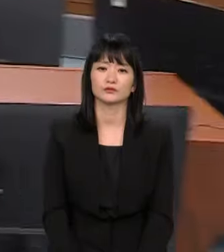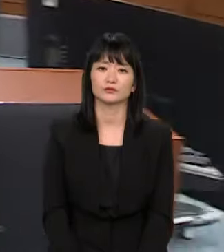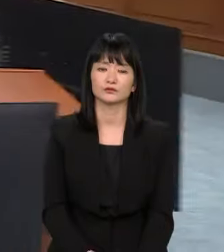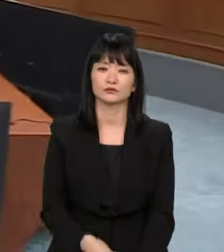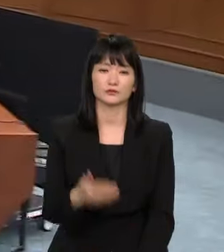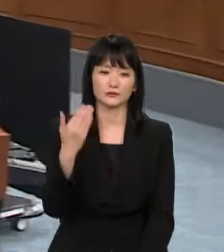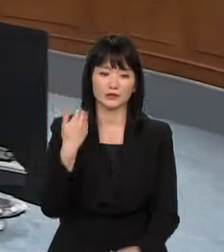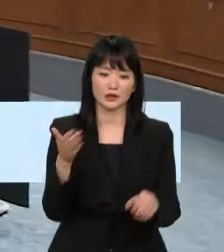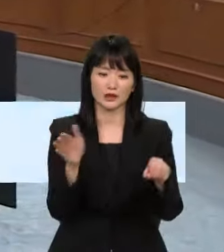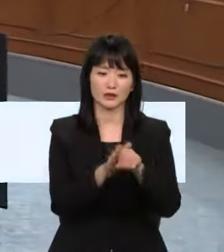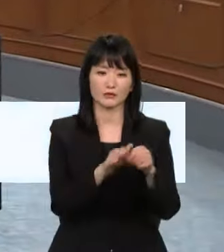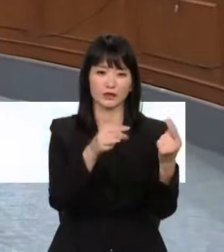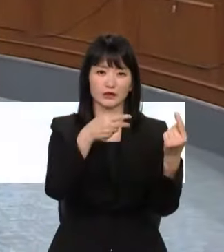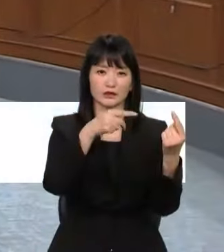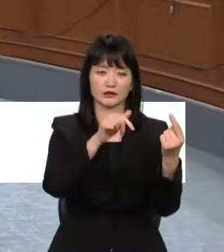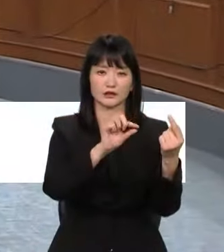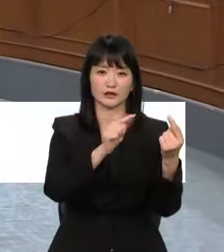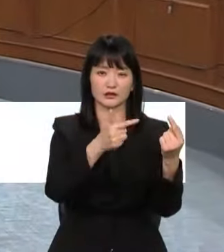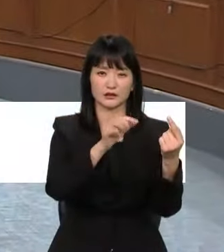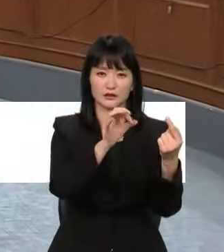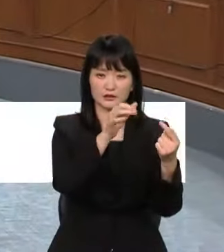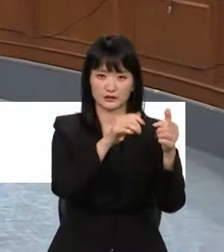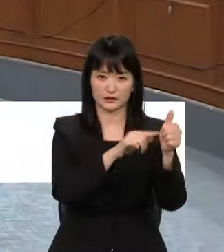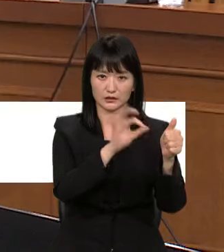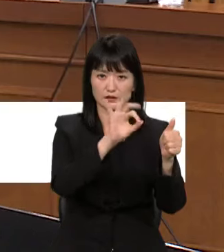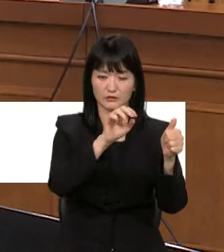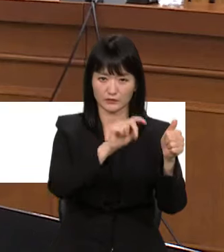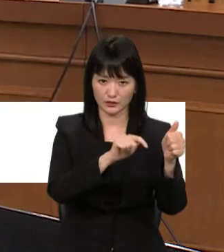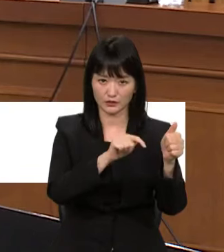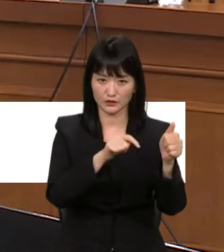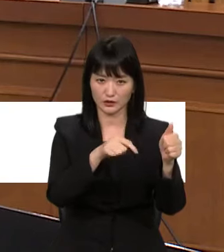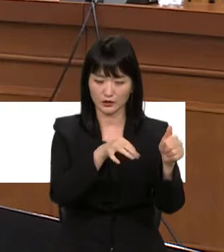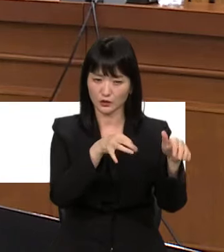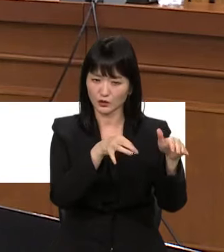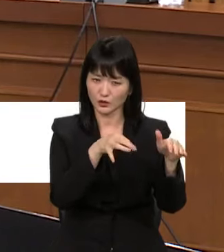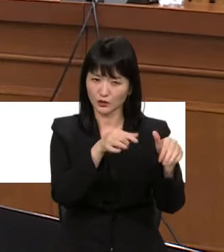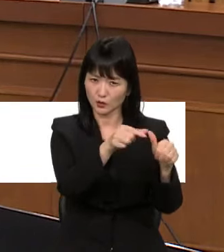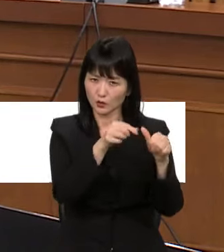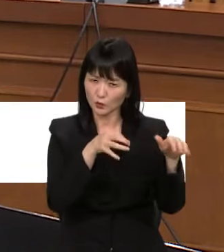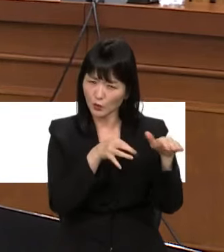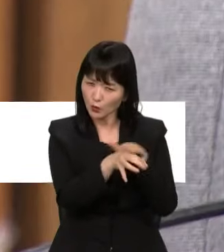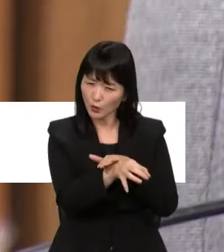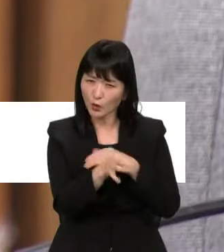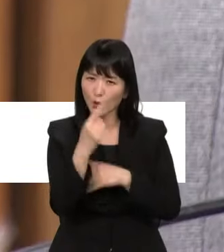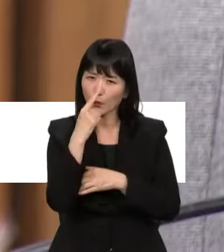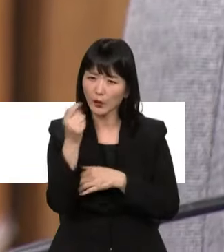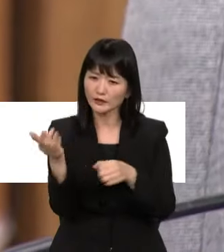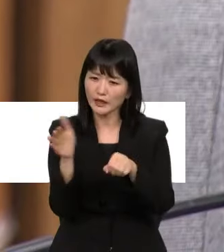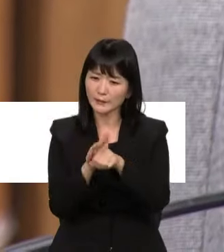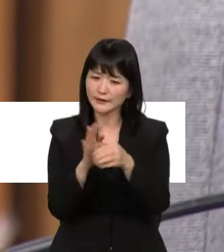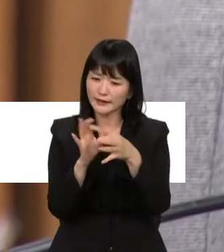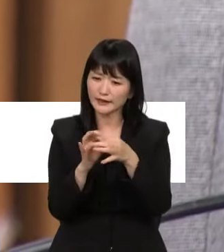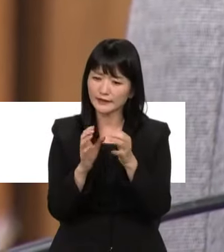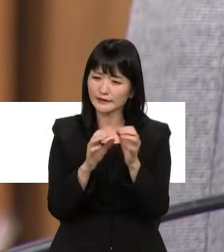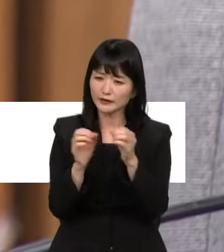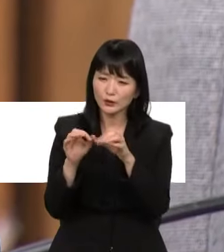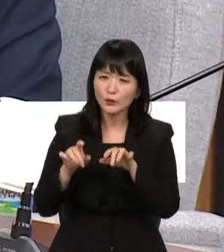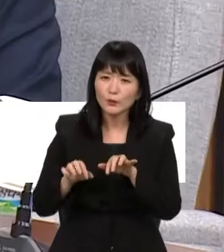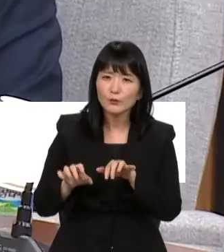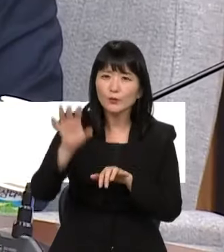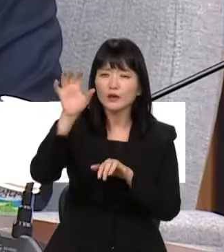임성근 전 해병대 1사단장의 구명 로비 의혹이 불거진 이른바 멋쟁 해병 대화방 참가자 2명과 관계자들이